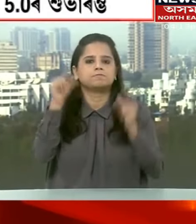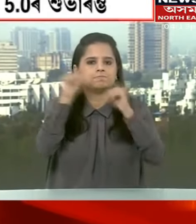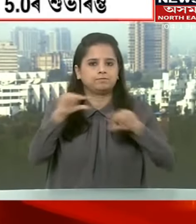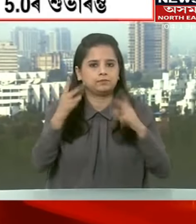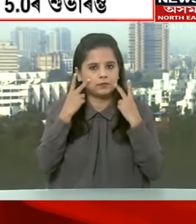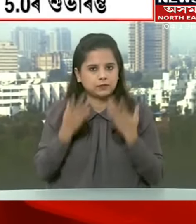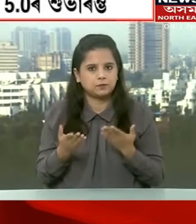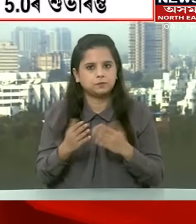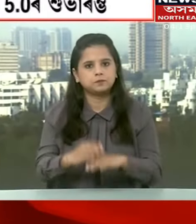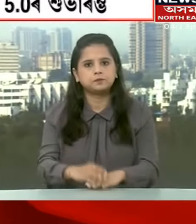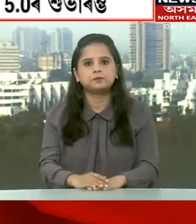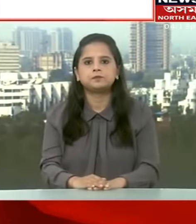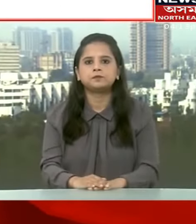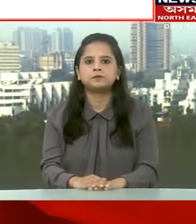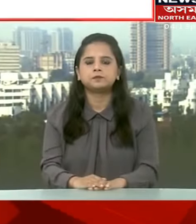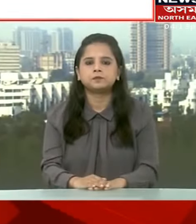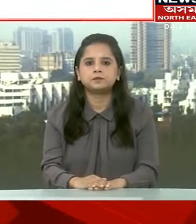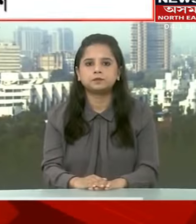के साथ